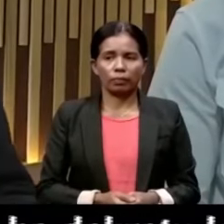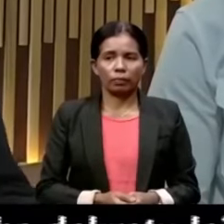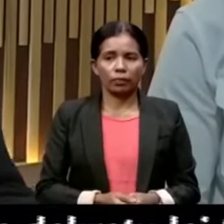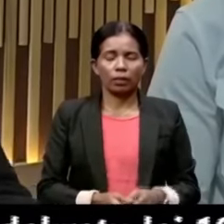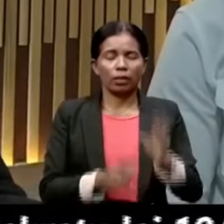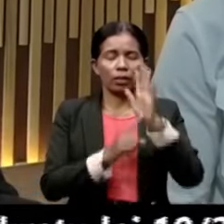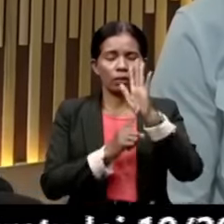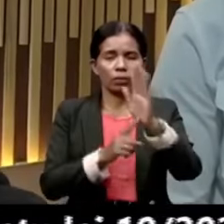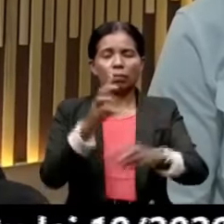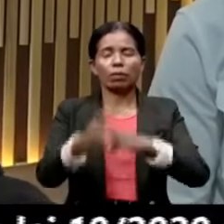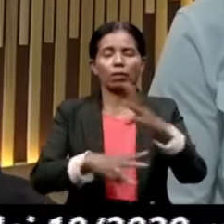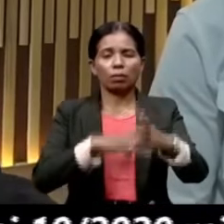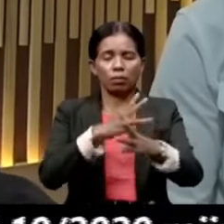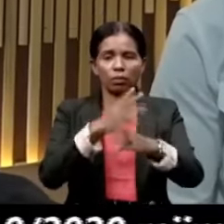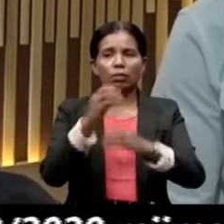khawatir nampak mundu kata